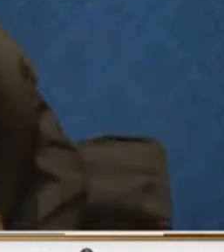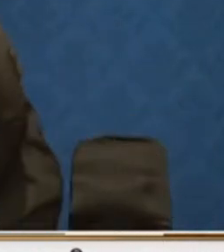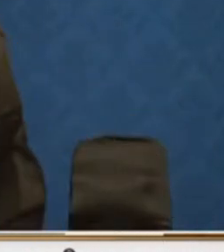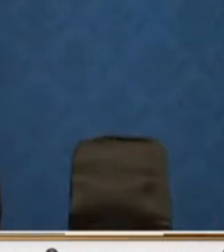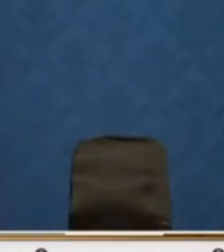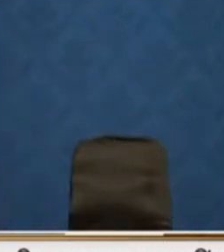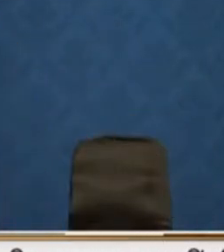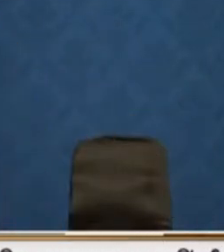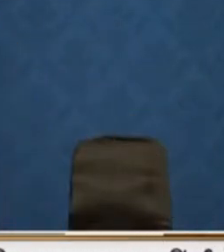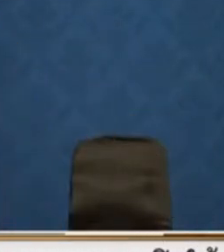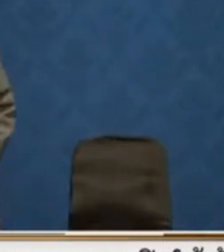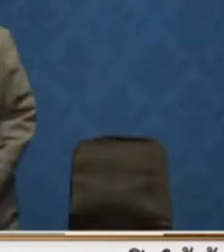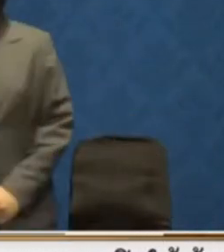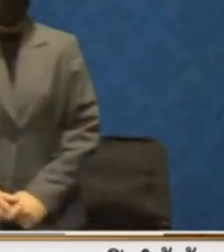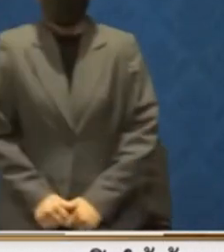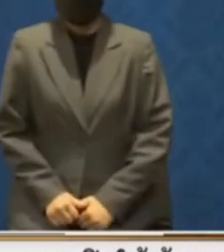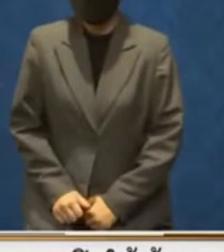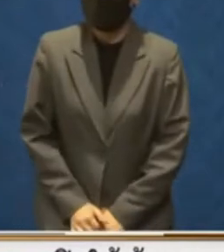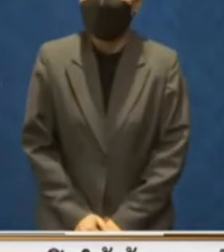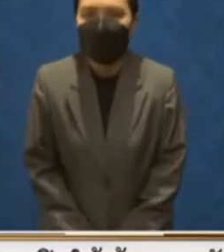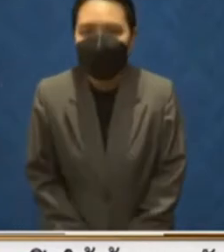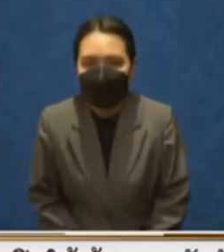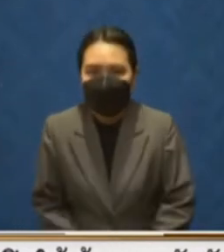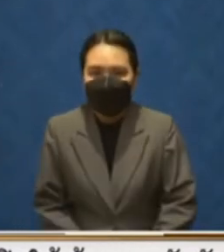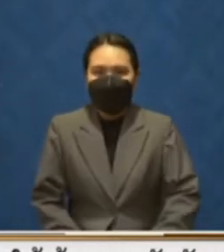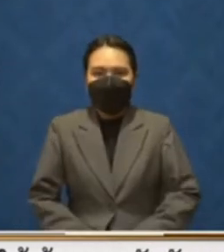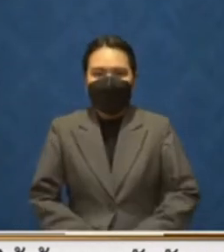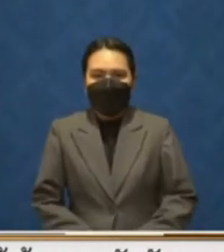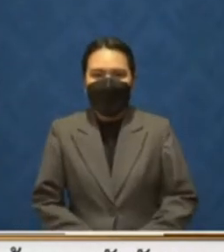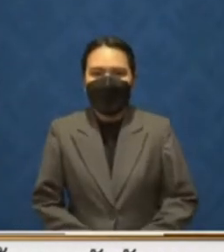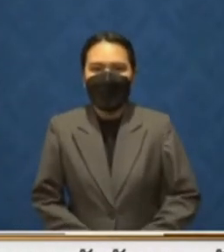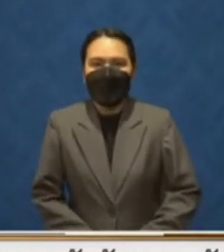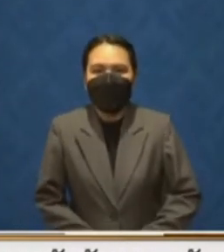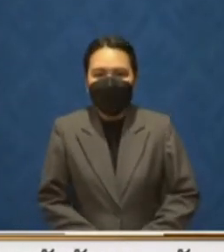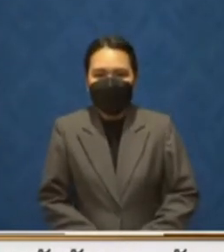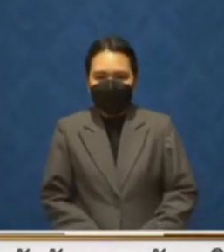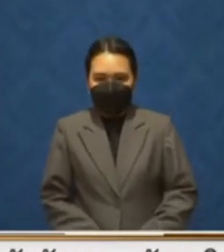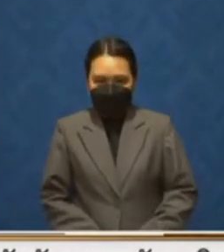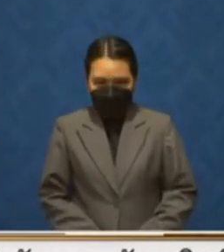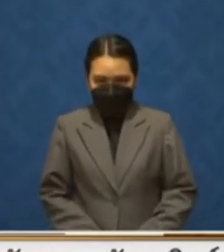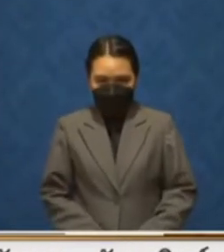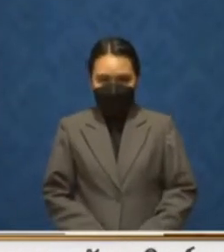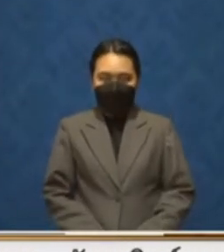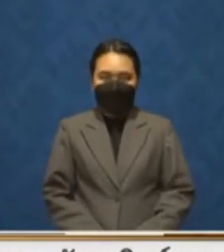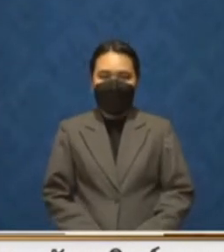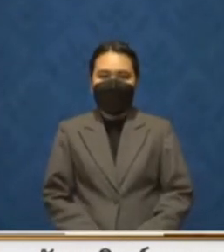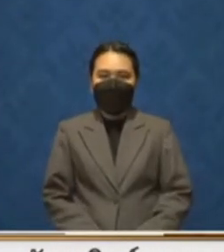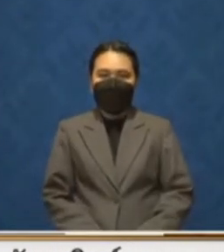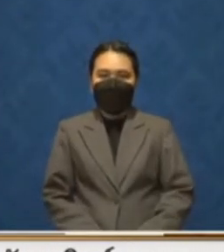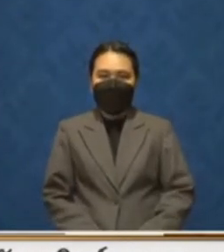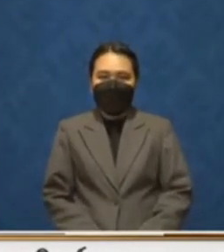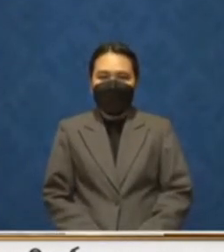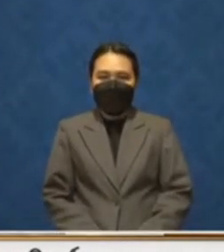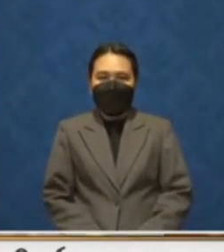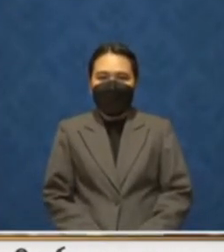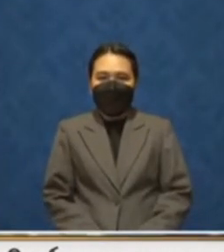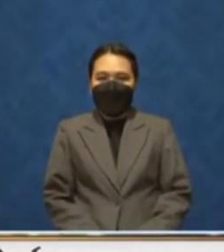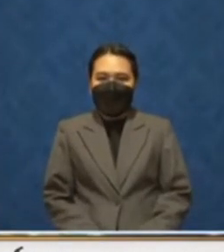เพราะมันต้องใช้กุมารเพิ่งจะอนาคตมันไม่ต้องลงอ่ะนะผมว่านั้นนะ